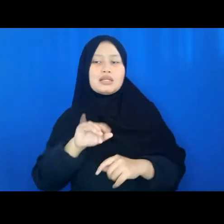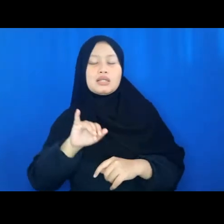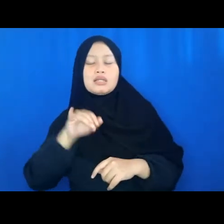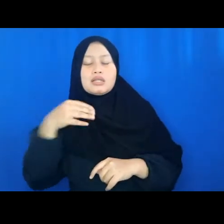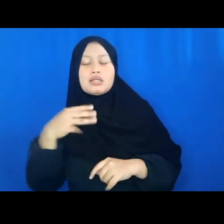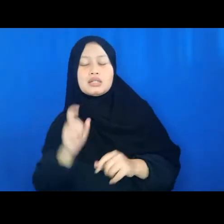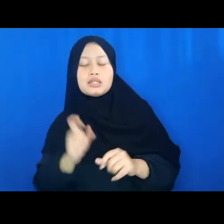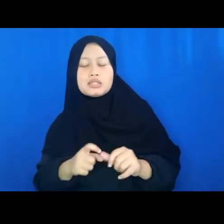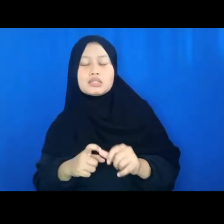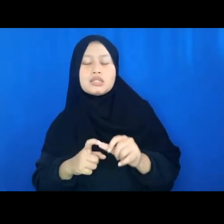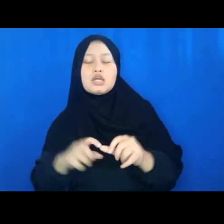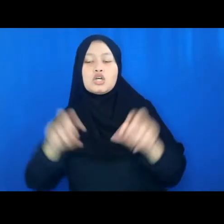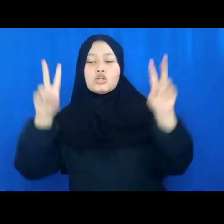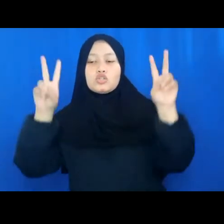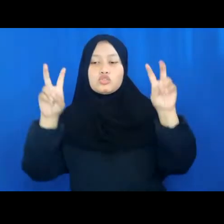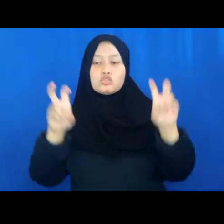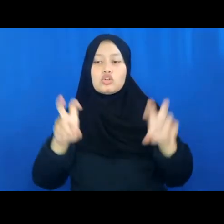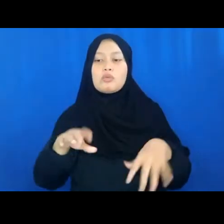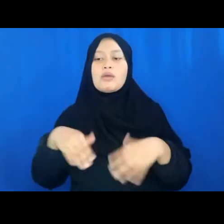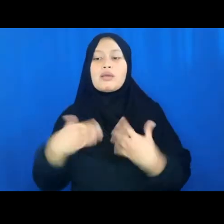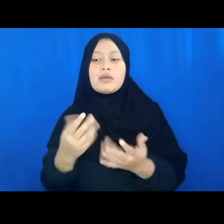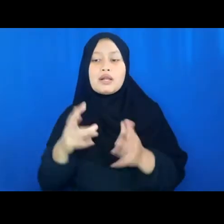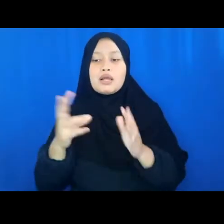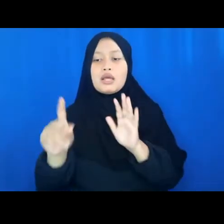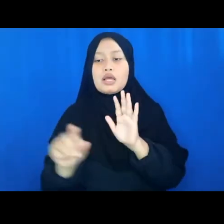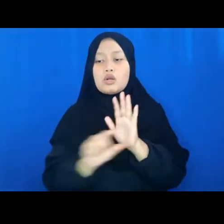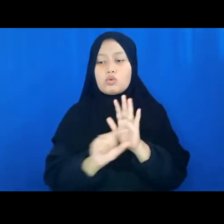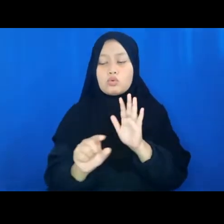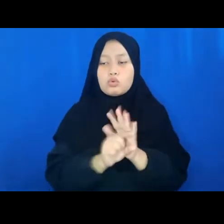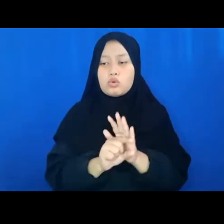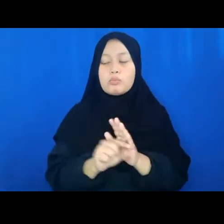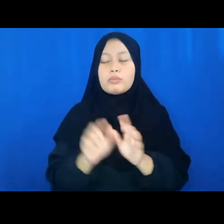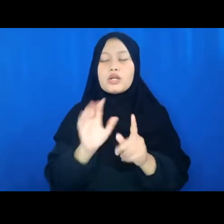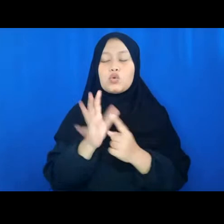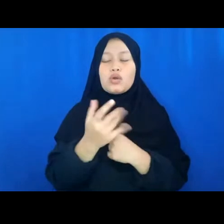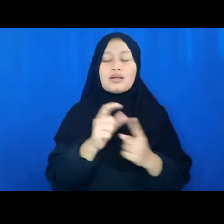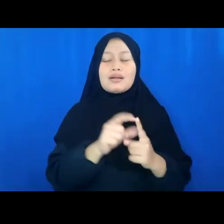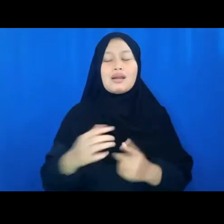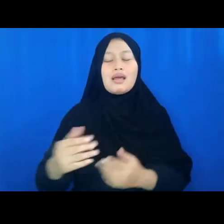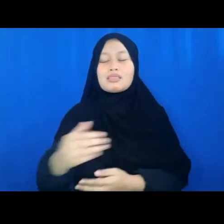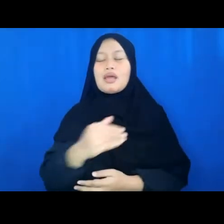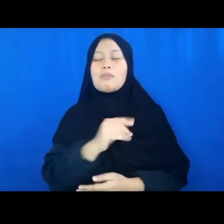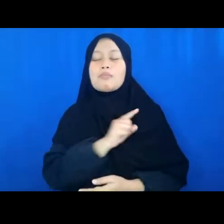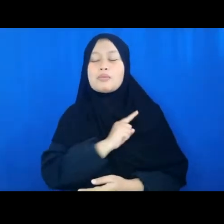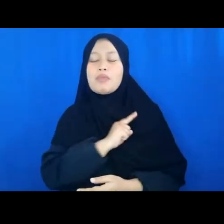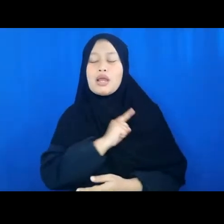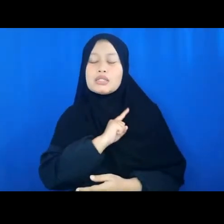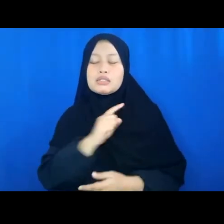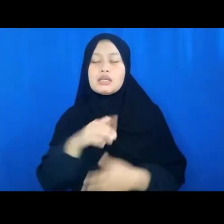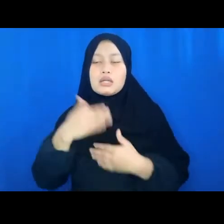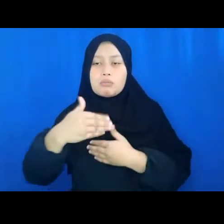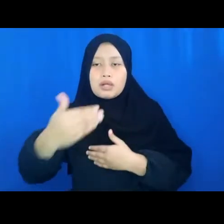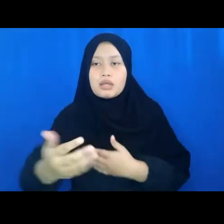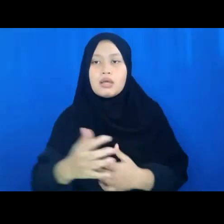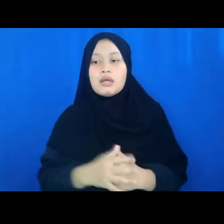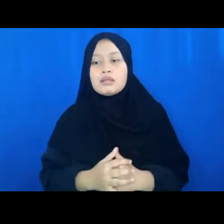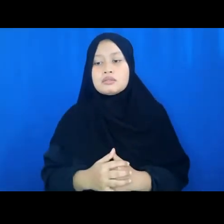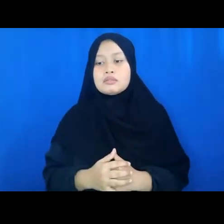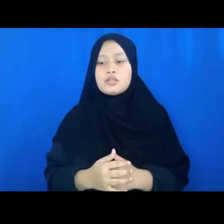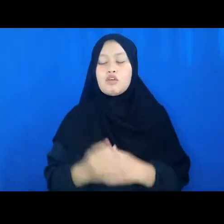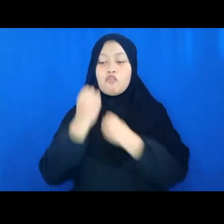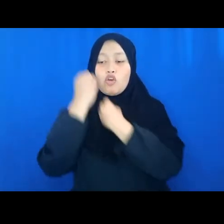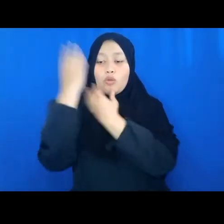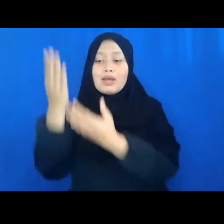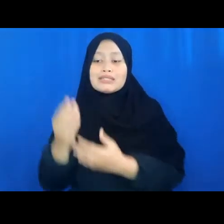berjudul nasib rancangan undang-undang perlindungan data pribadi sekilas informasi hukum